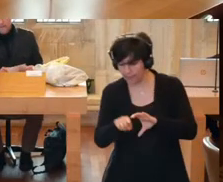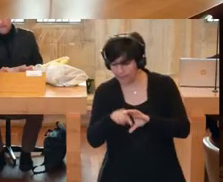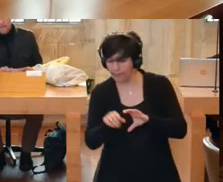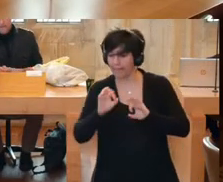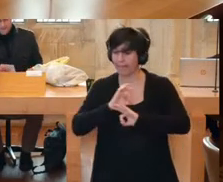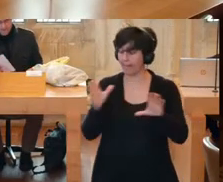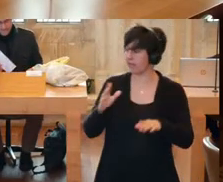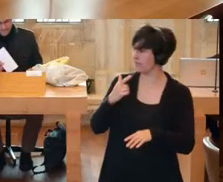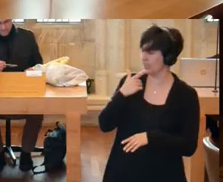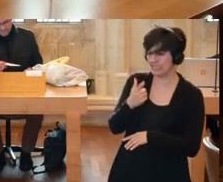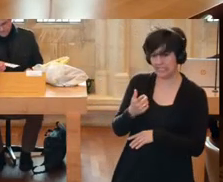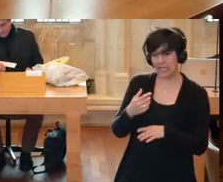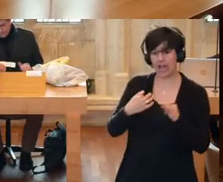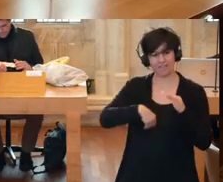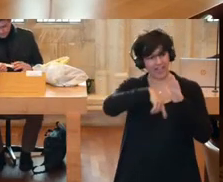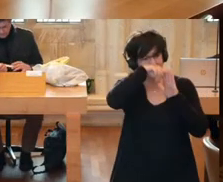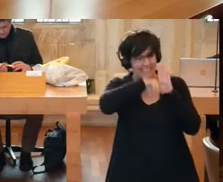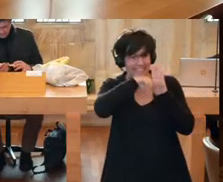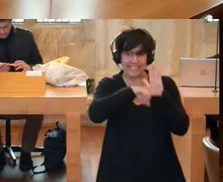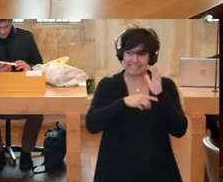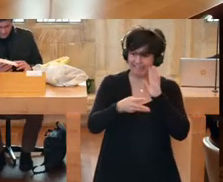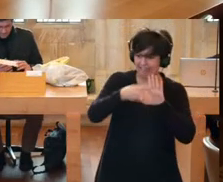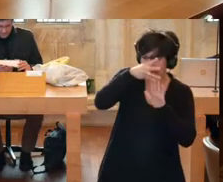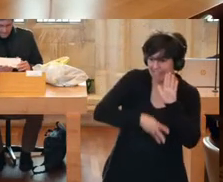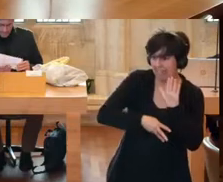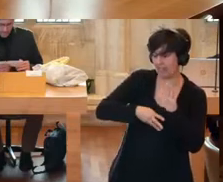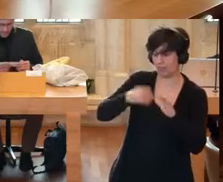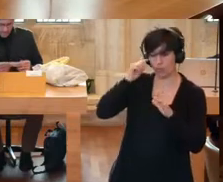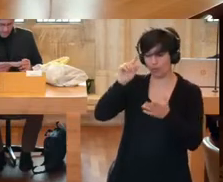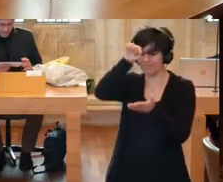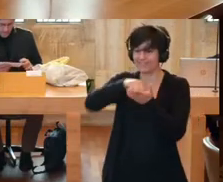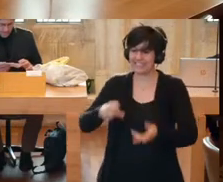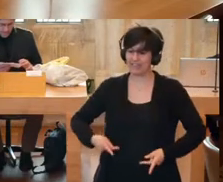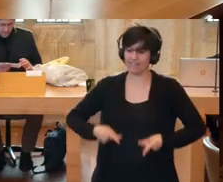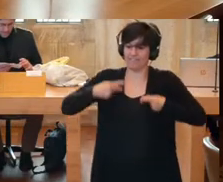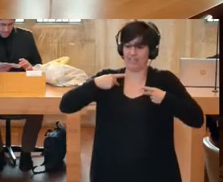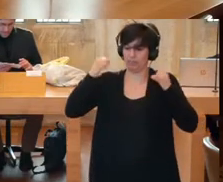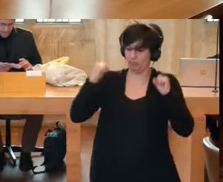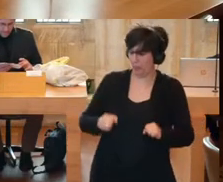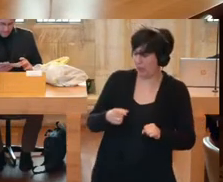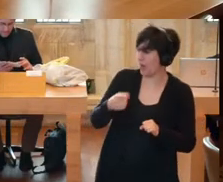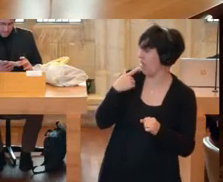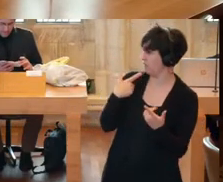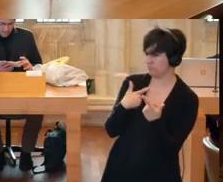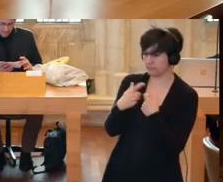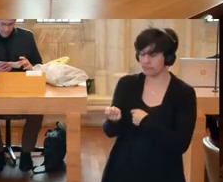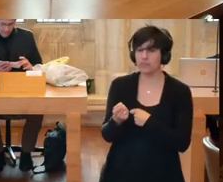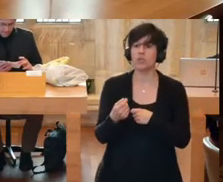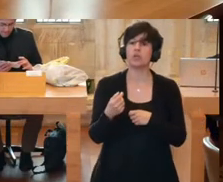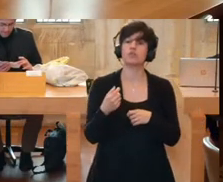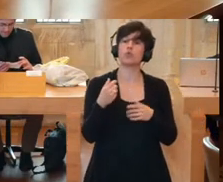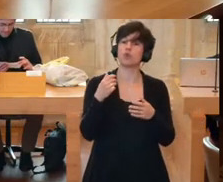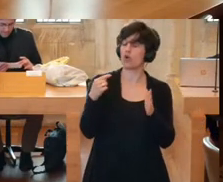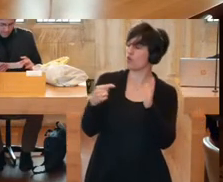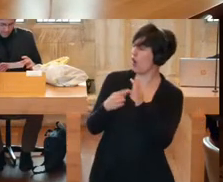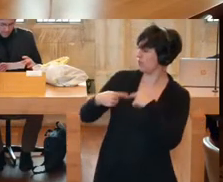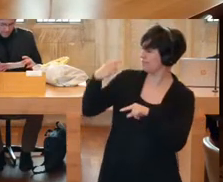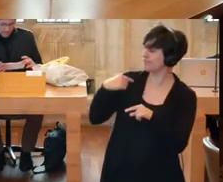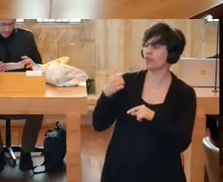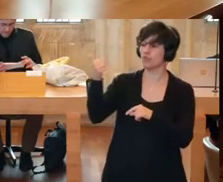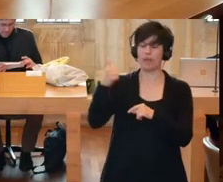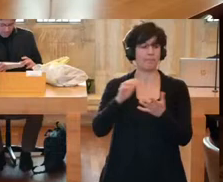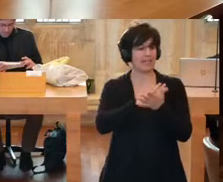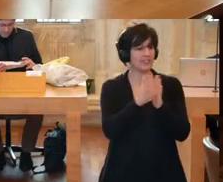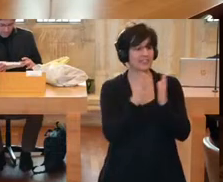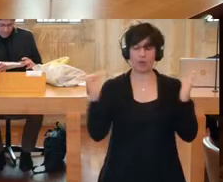ne répond donc pas à toutes les nécessités d'un lieu de vie. Alors, à l'occasion de votre rencontre avec les associations, il a également été